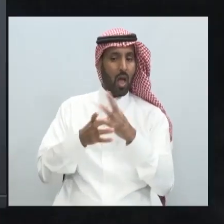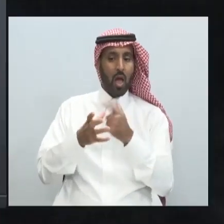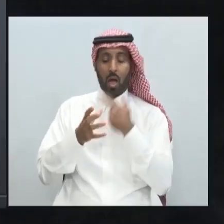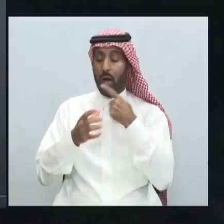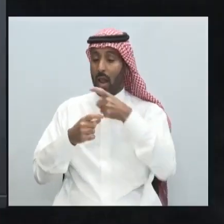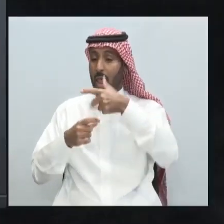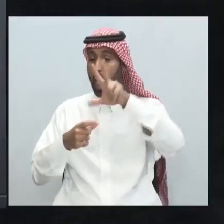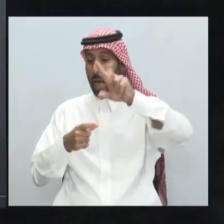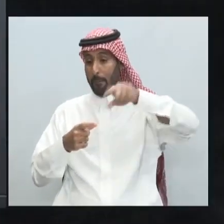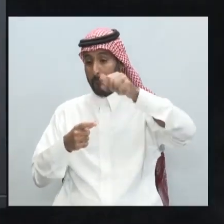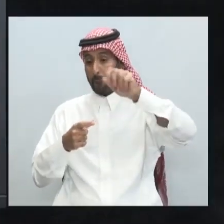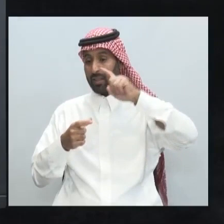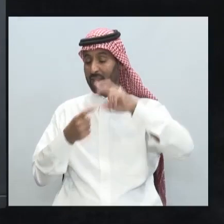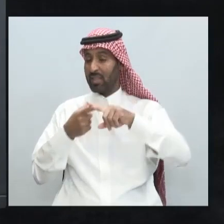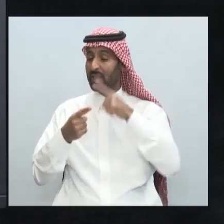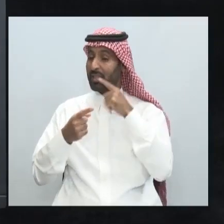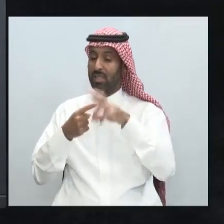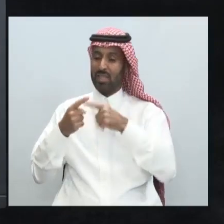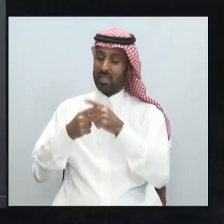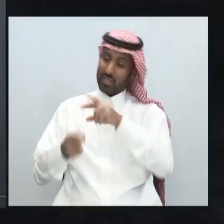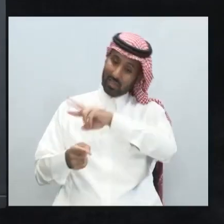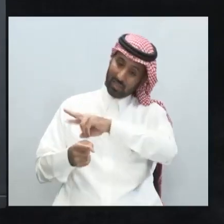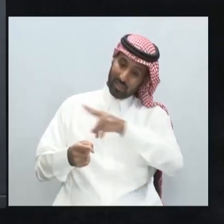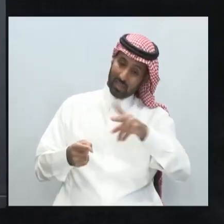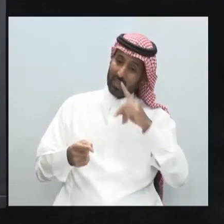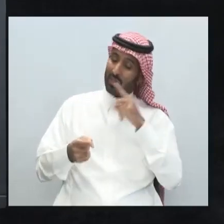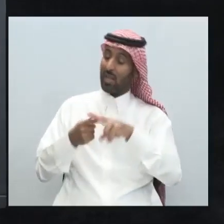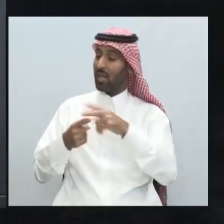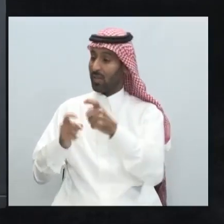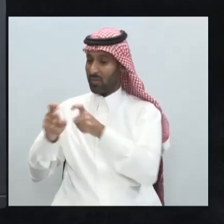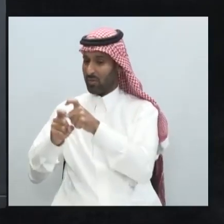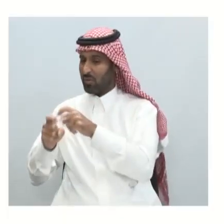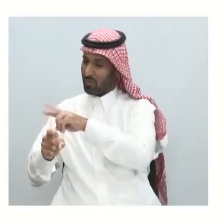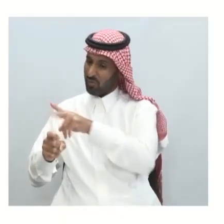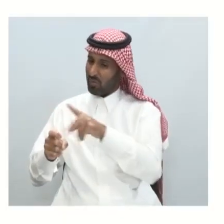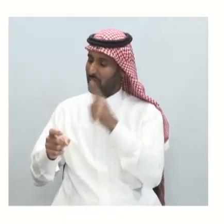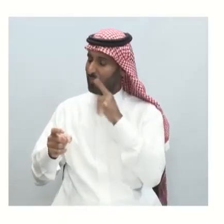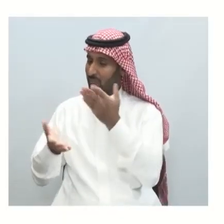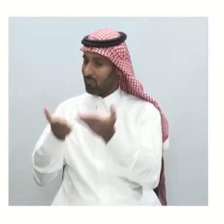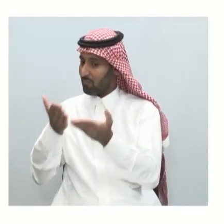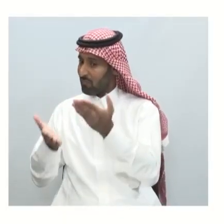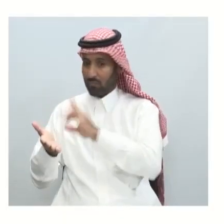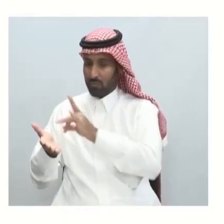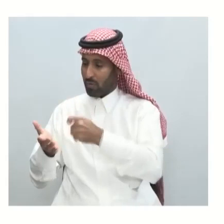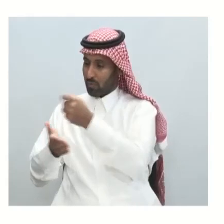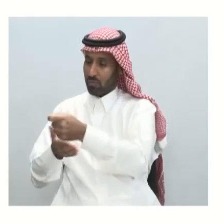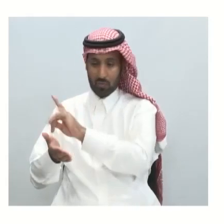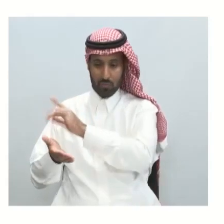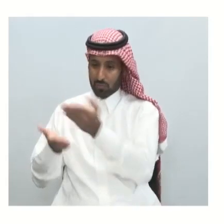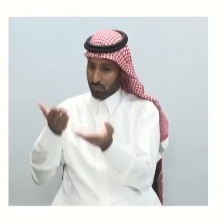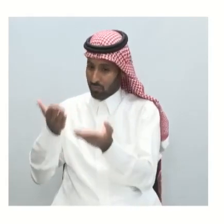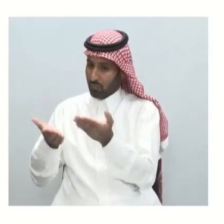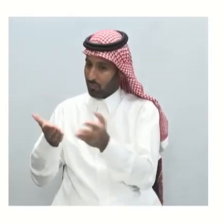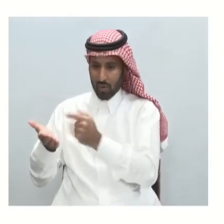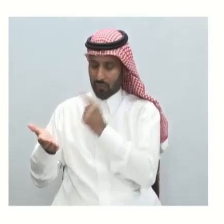الرابطه التساهميه القطبيه هي الرابطه التي تنشا عندما لا تكون المشاركه بالالكترونات